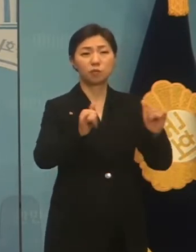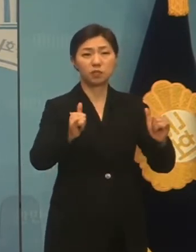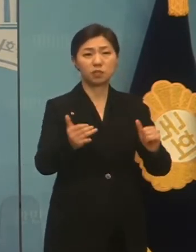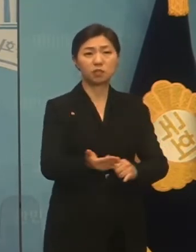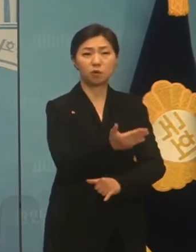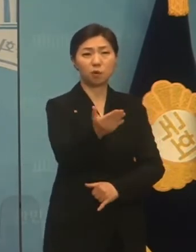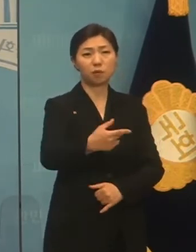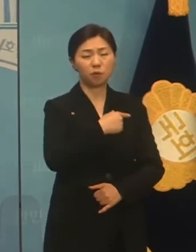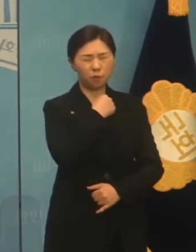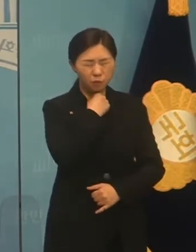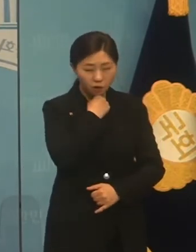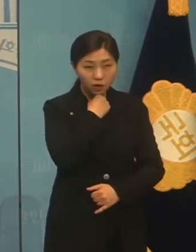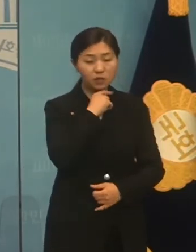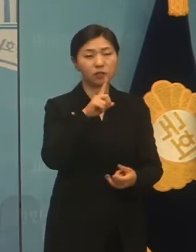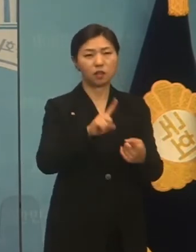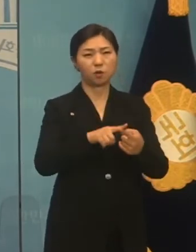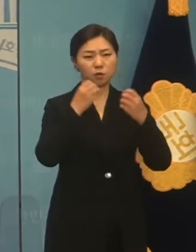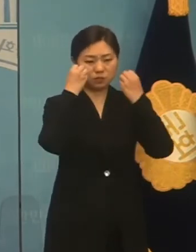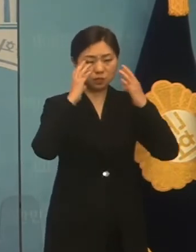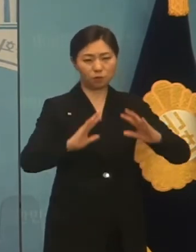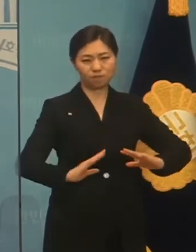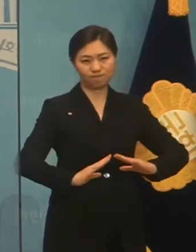정당으로 리빌딩하겠습니다.